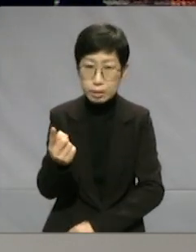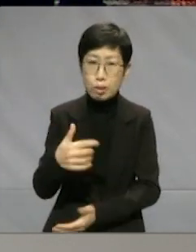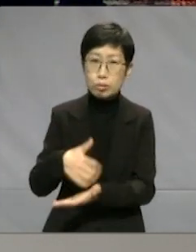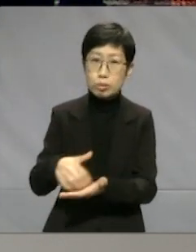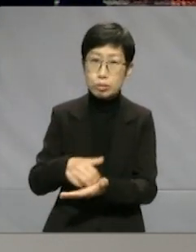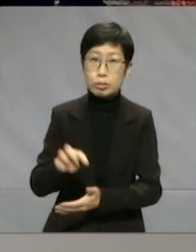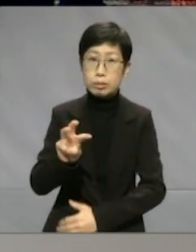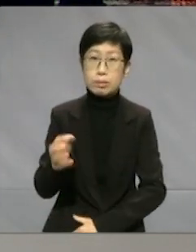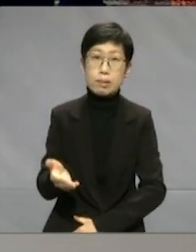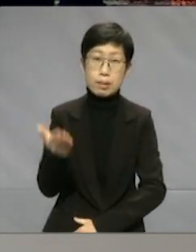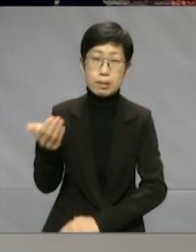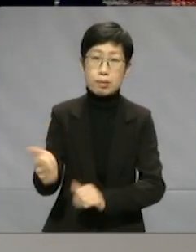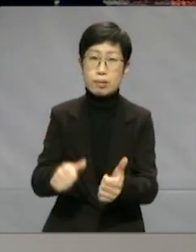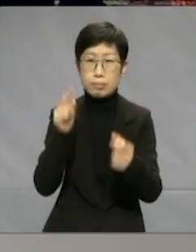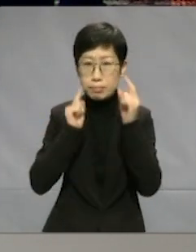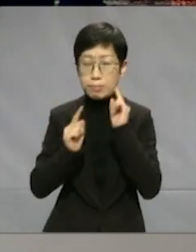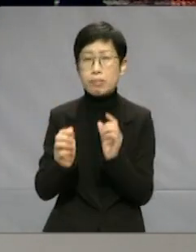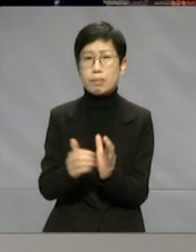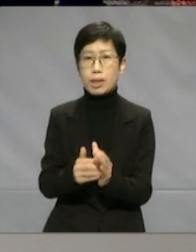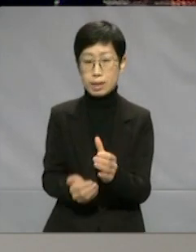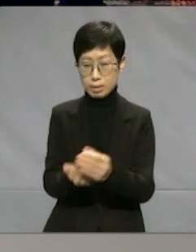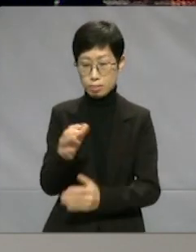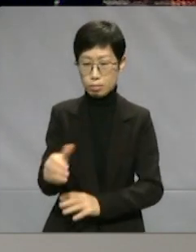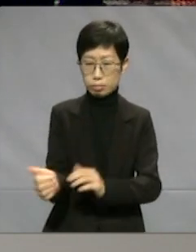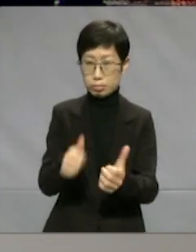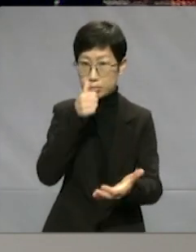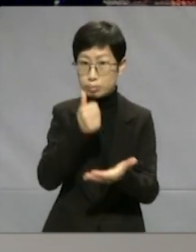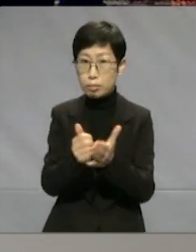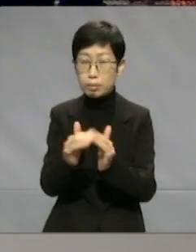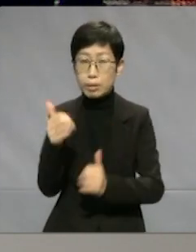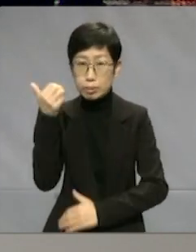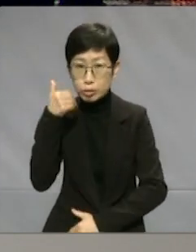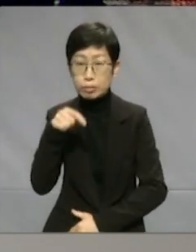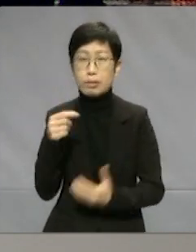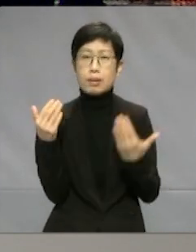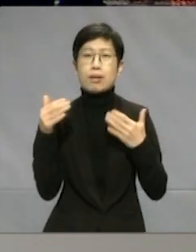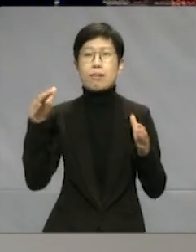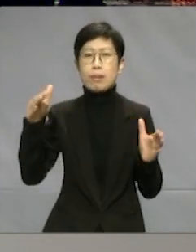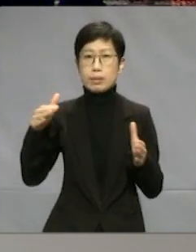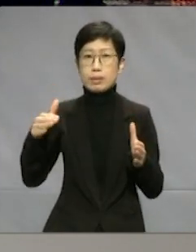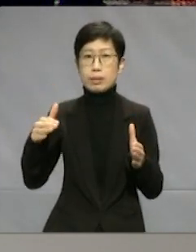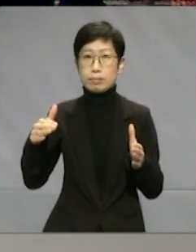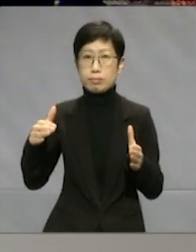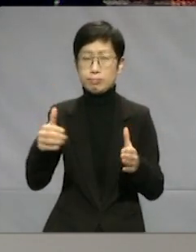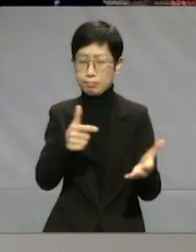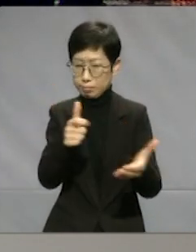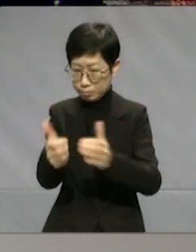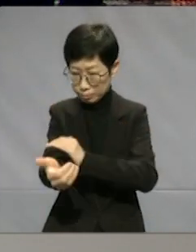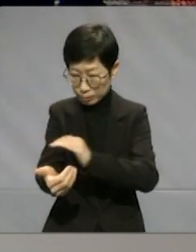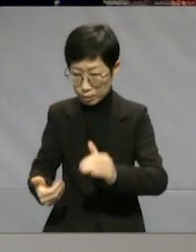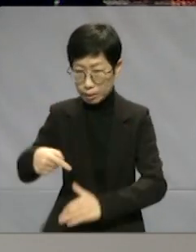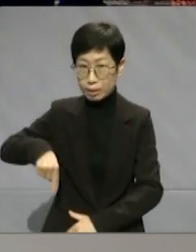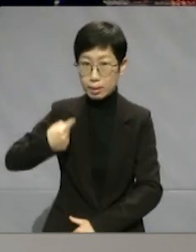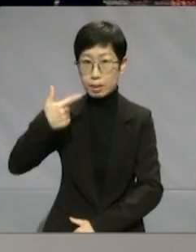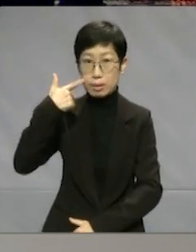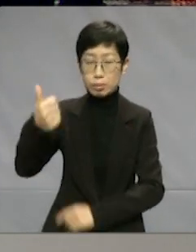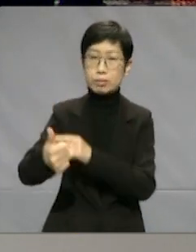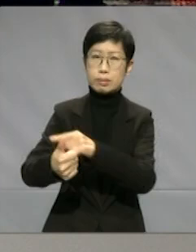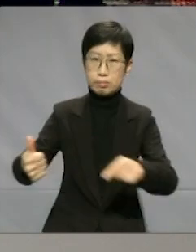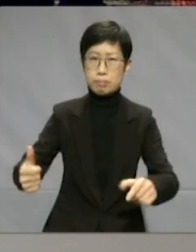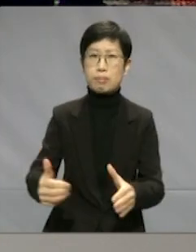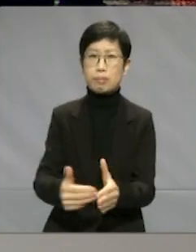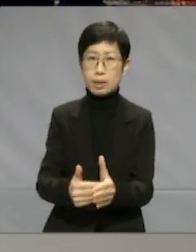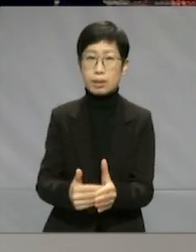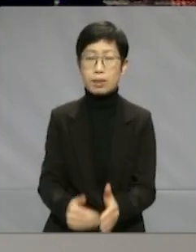사상자가 발생했습니다. 현장에서 숨진 총격범은 이 대학 학생으로 범행 전 자신의 아버지도 살해한 것으로